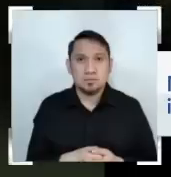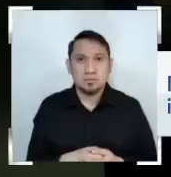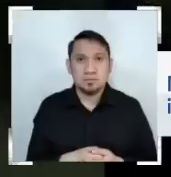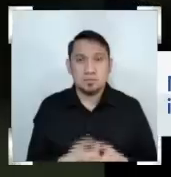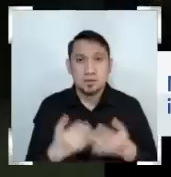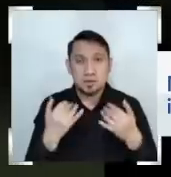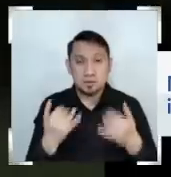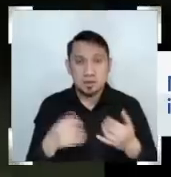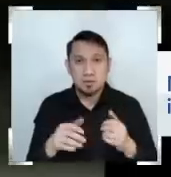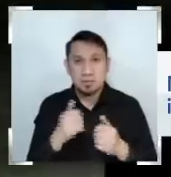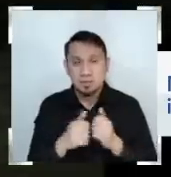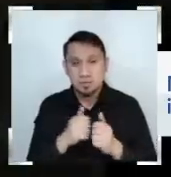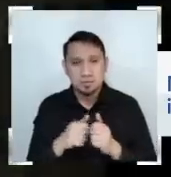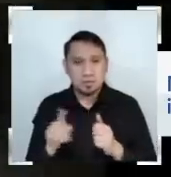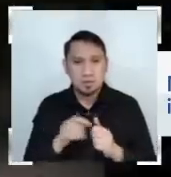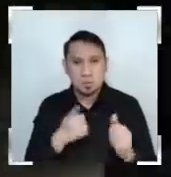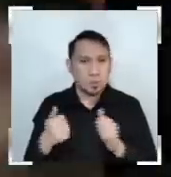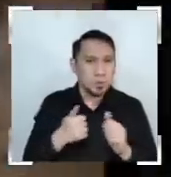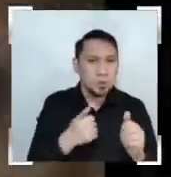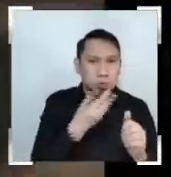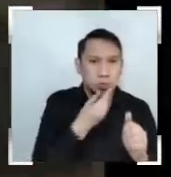habulan ng pusa at daga.